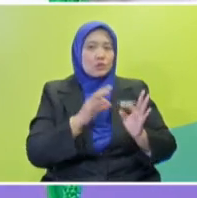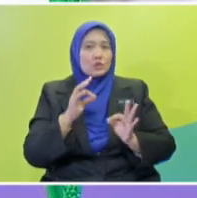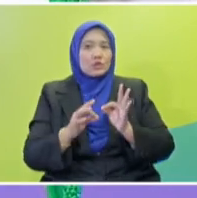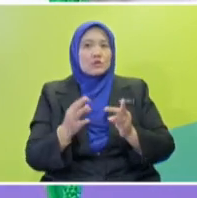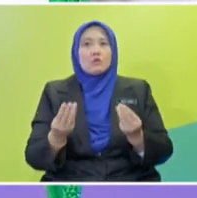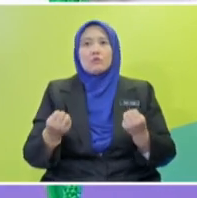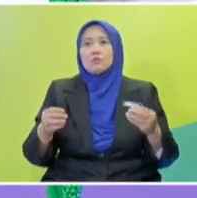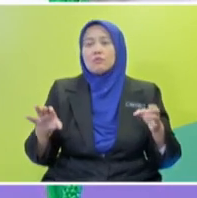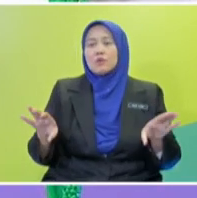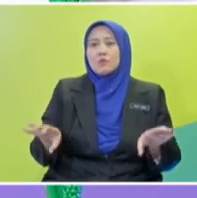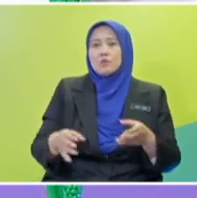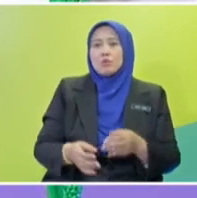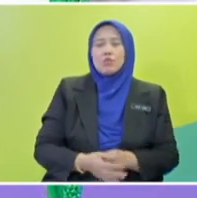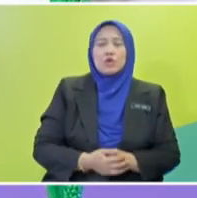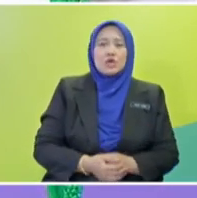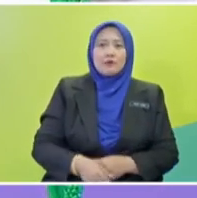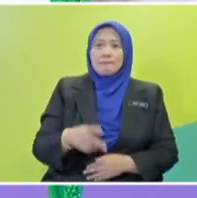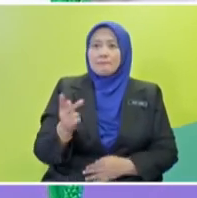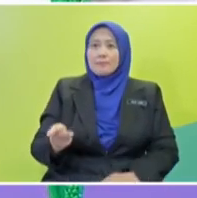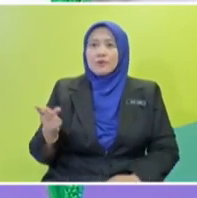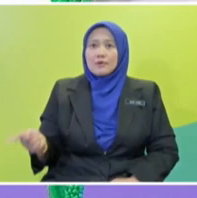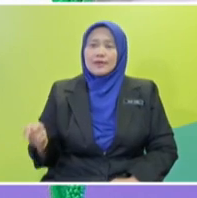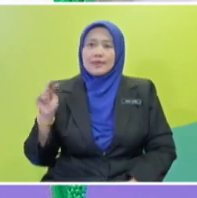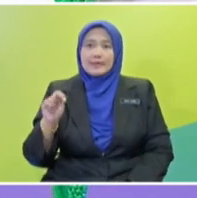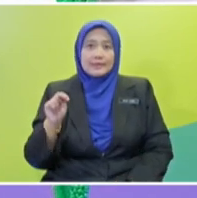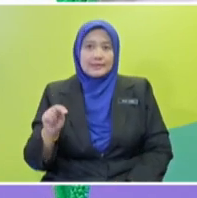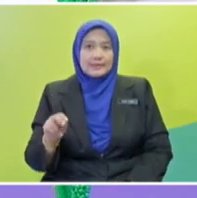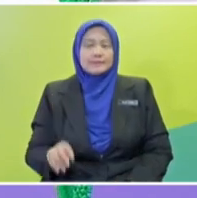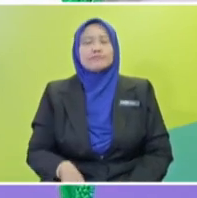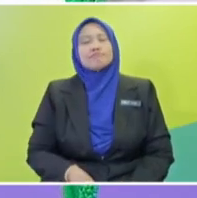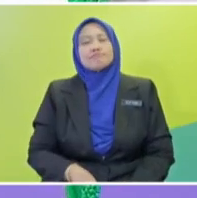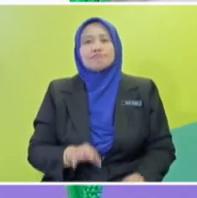dengan IG kita secara macam-macam